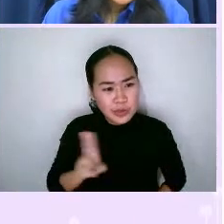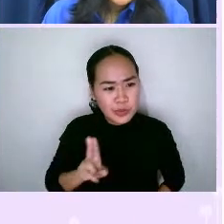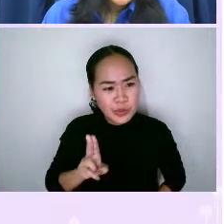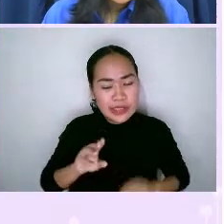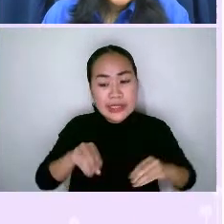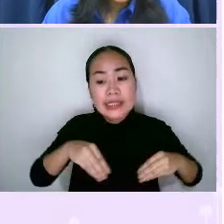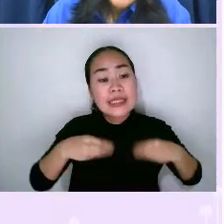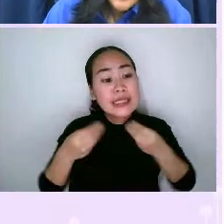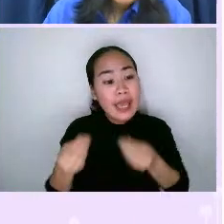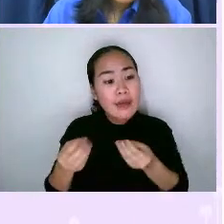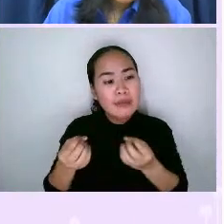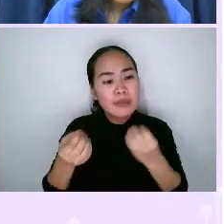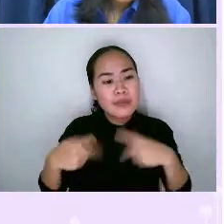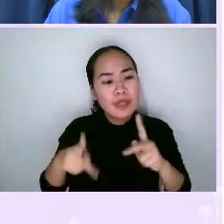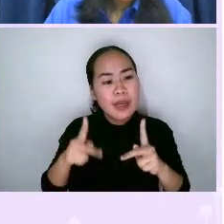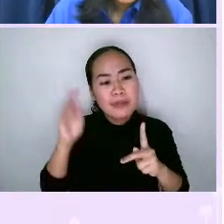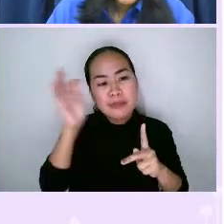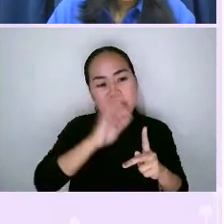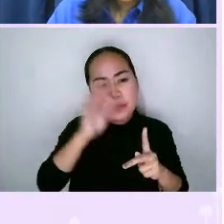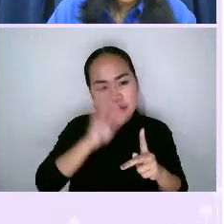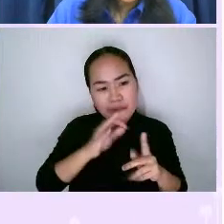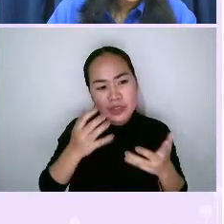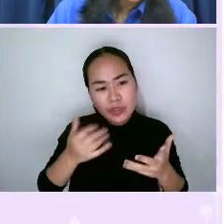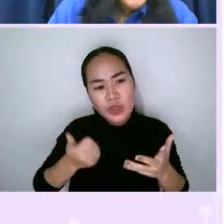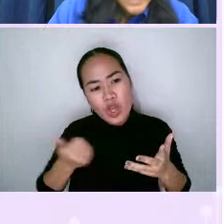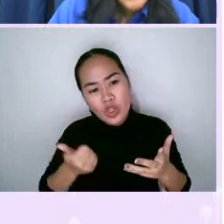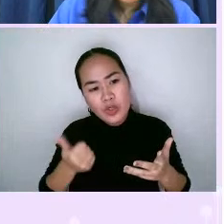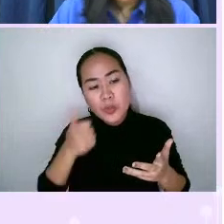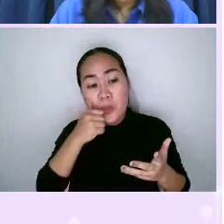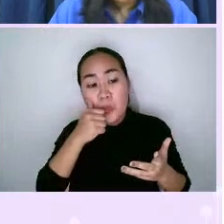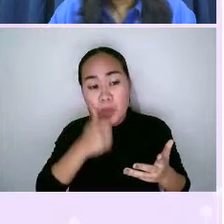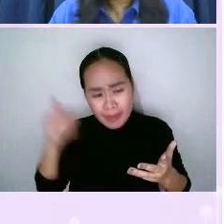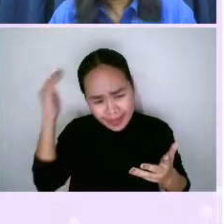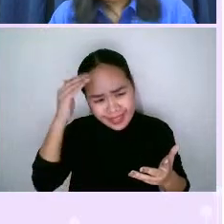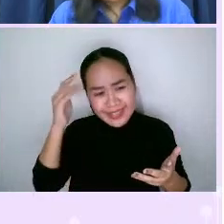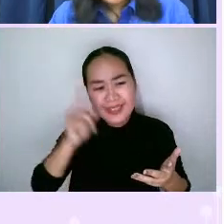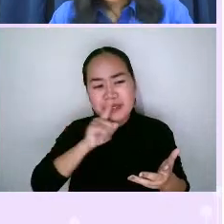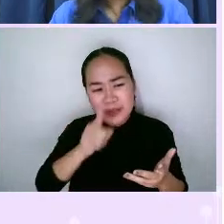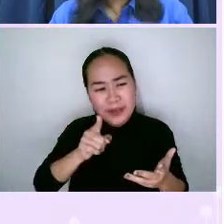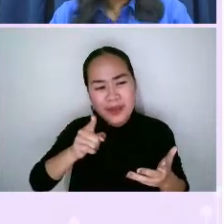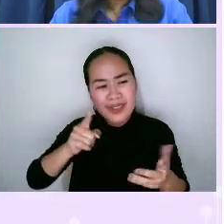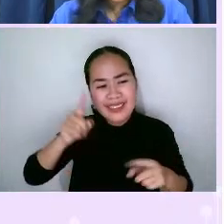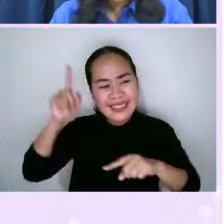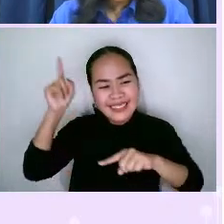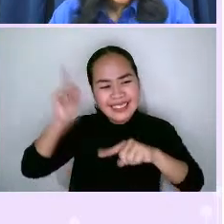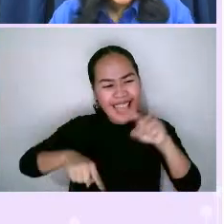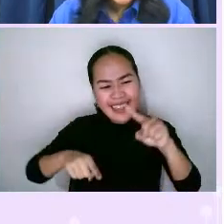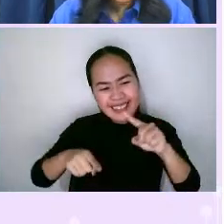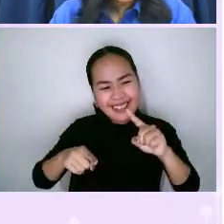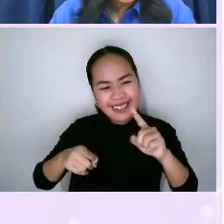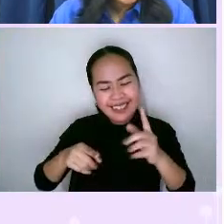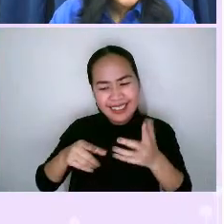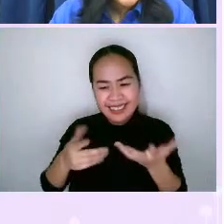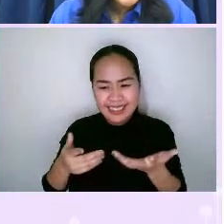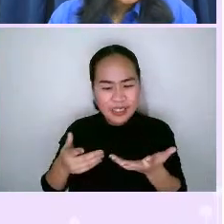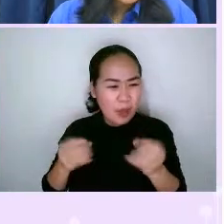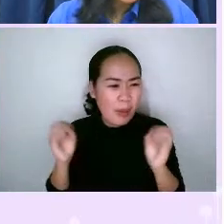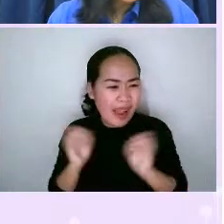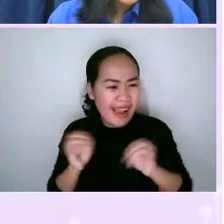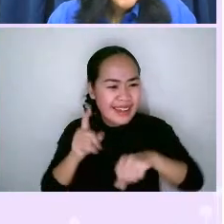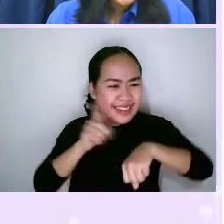tao, lalo na ang mga kababaihan na walang kakayahan o oras makapag-aral ng TVET, katulad ng